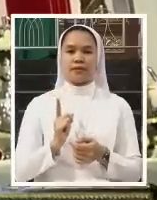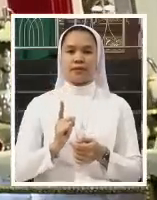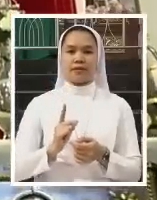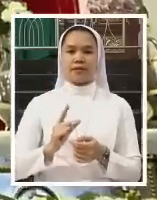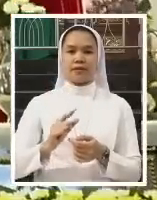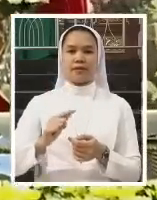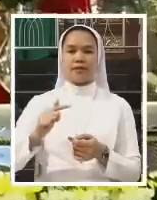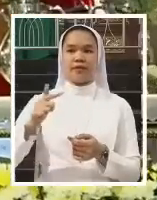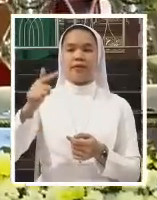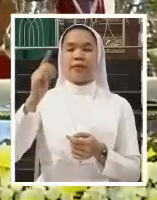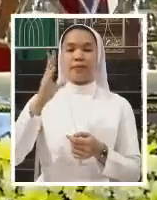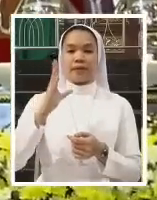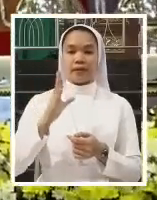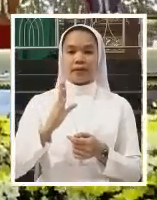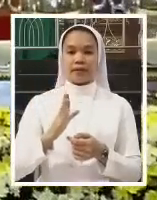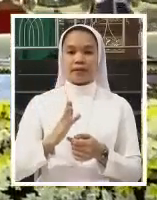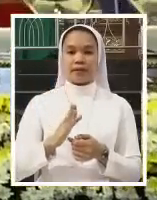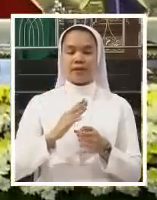kagurangnan.